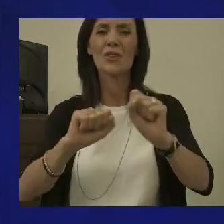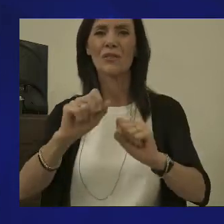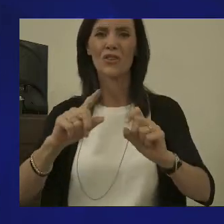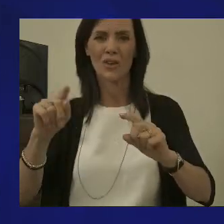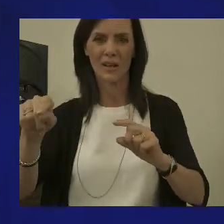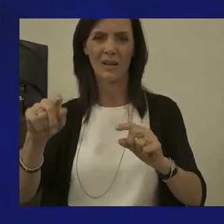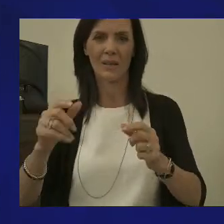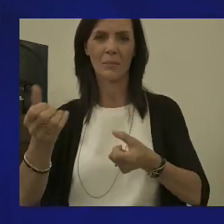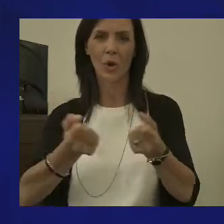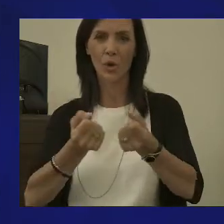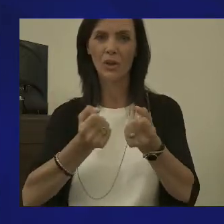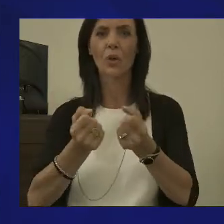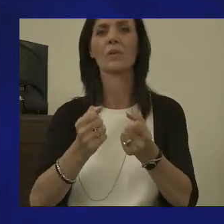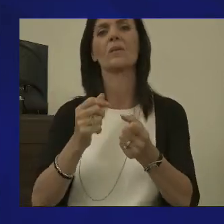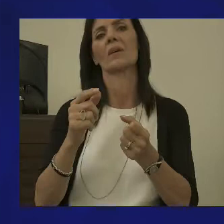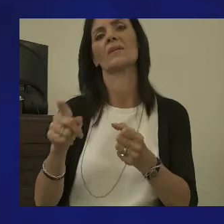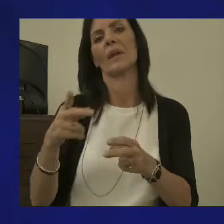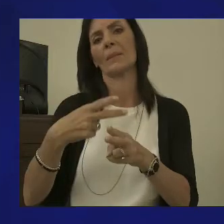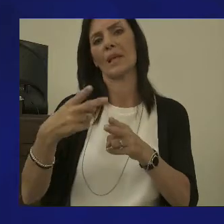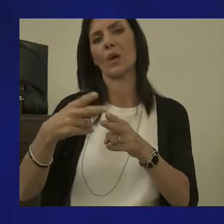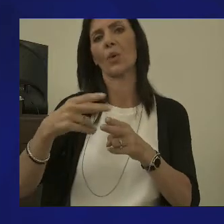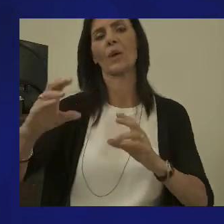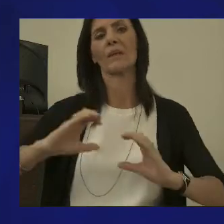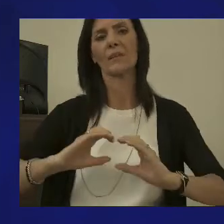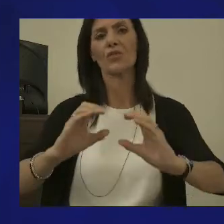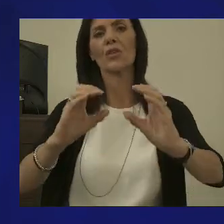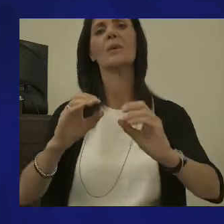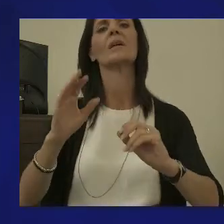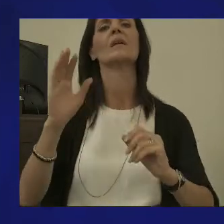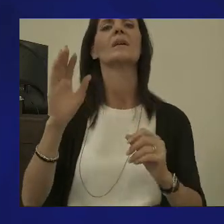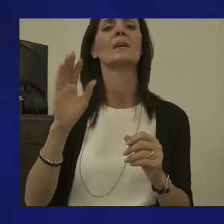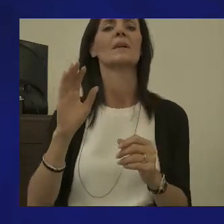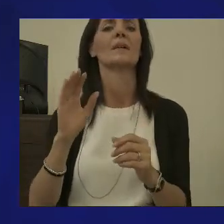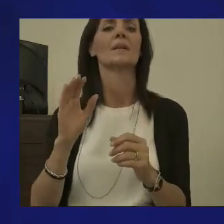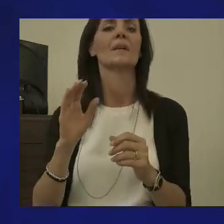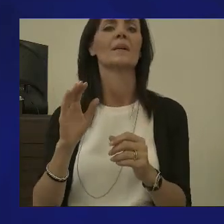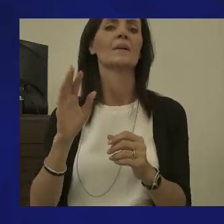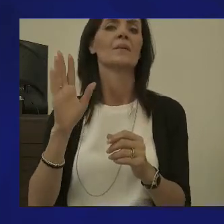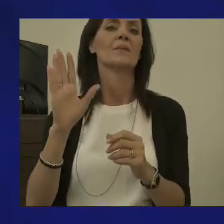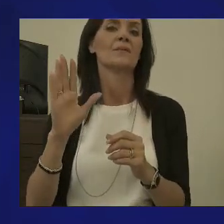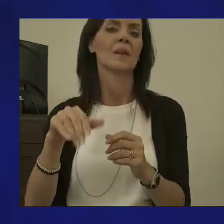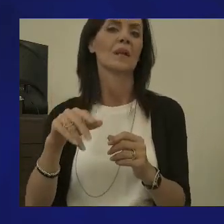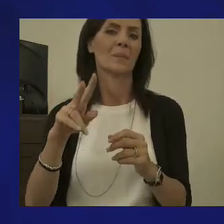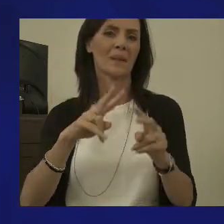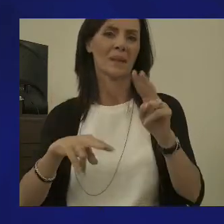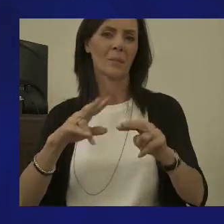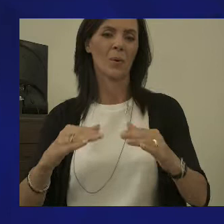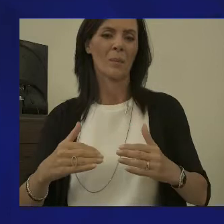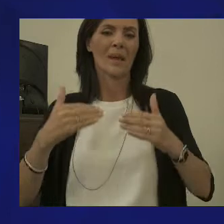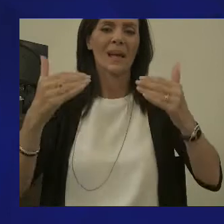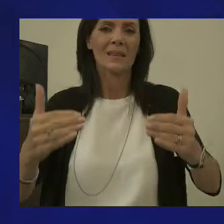הכבישים במרחב הקרוב וגם לא יותר מזה, עם ערוגה בחזית, בעצם שזה יהיה טיפול גם בחזות